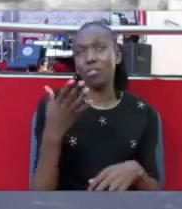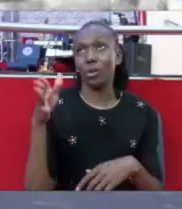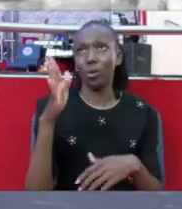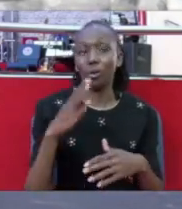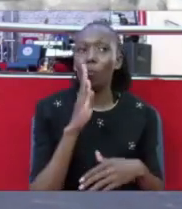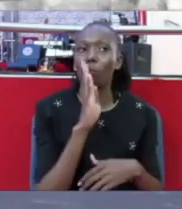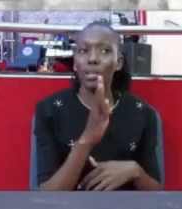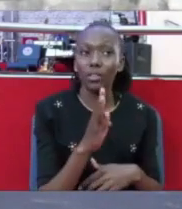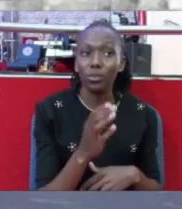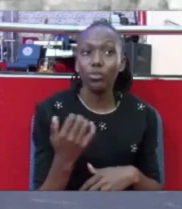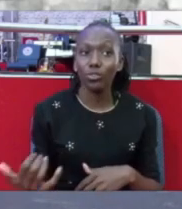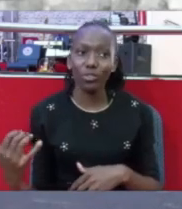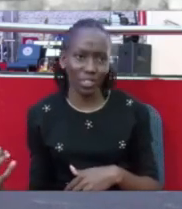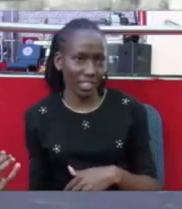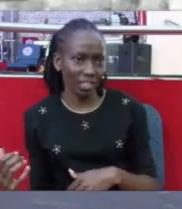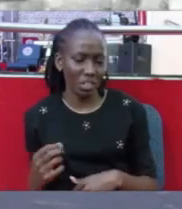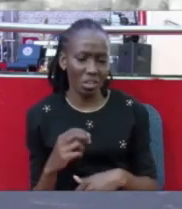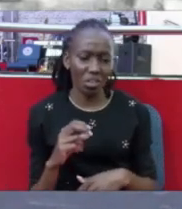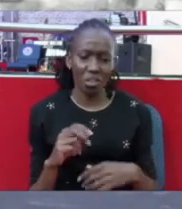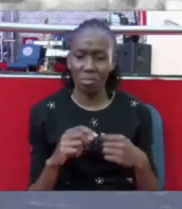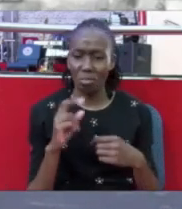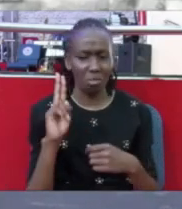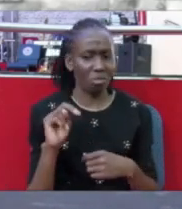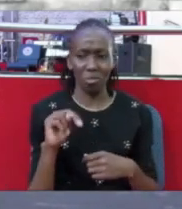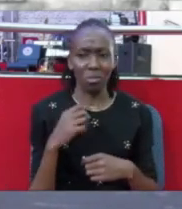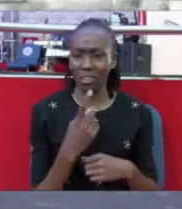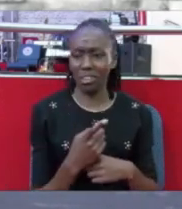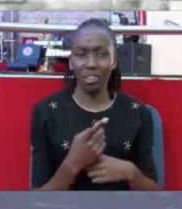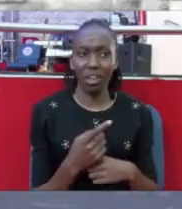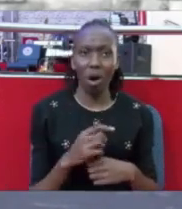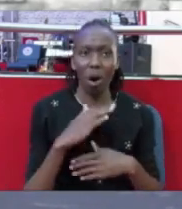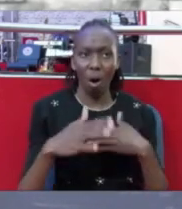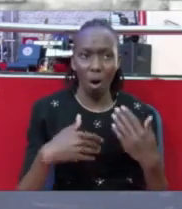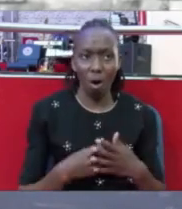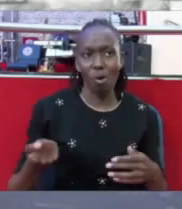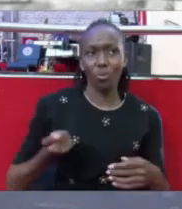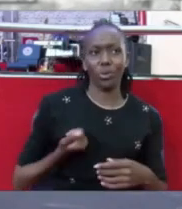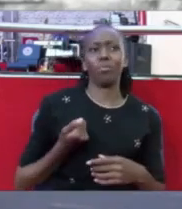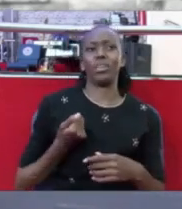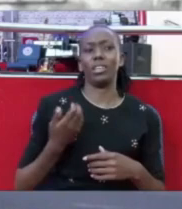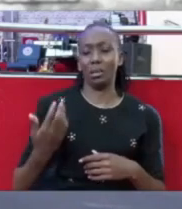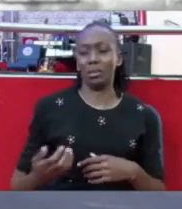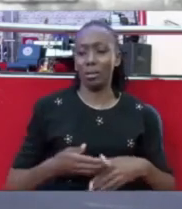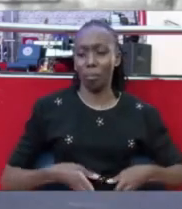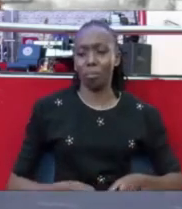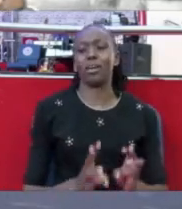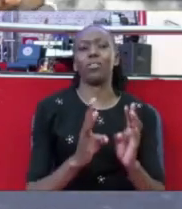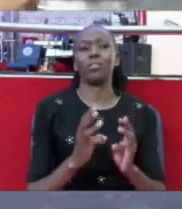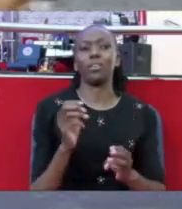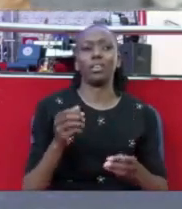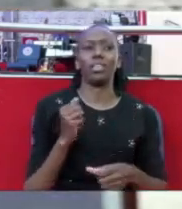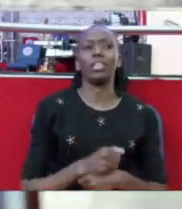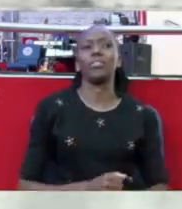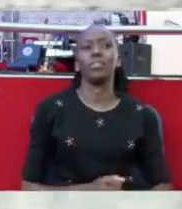all women give birth to children. Usiseme wanawake wote wanapata watoto. Package something and say, I am going to give